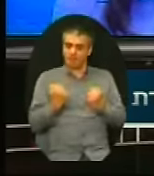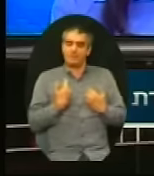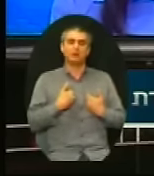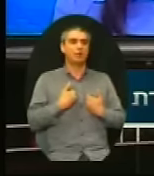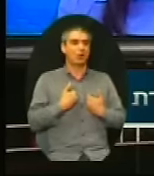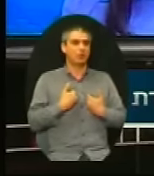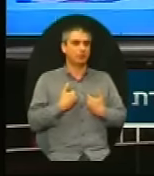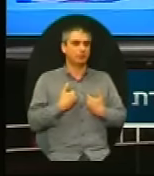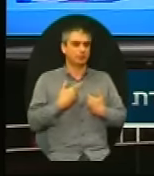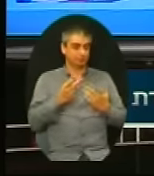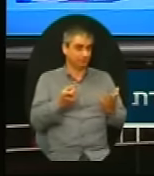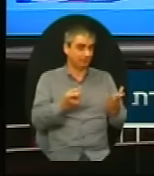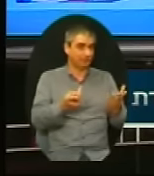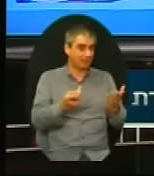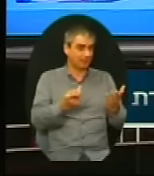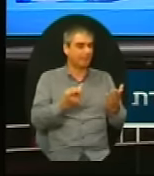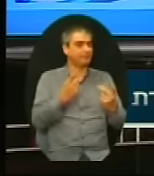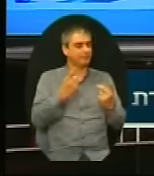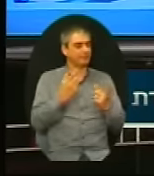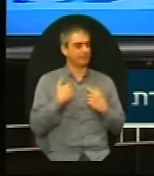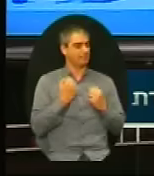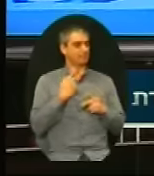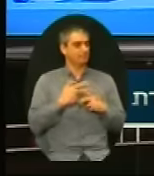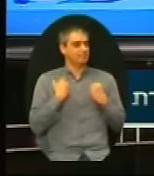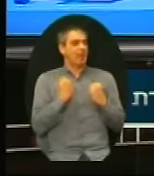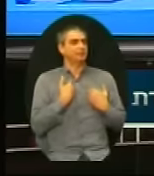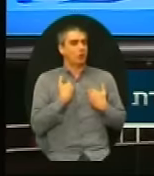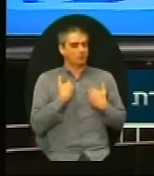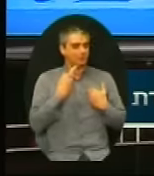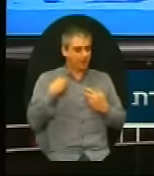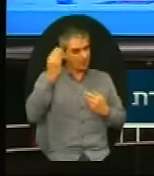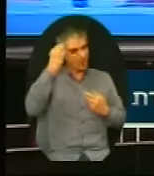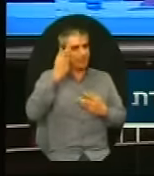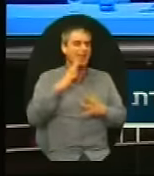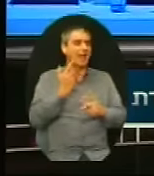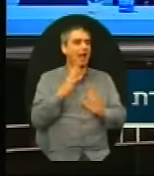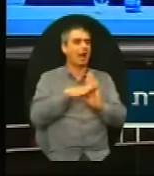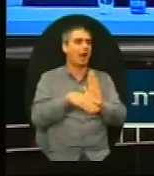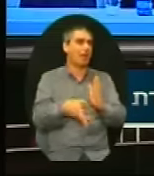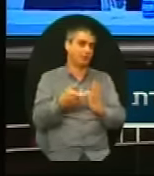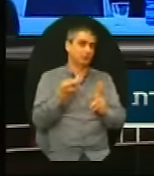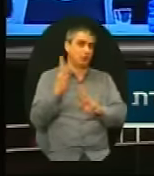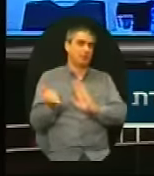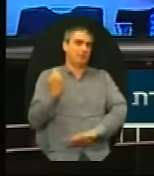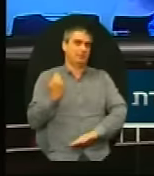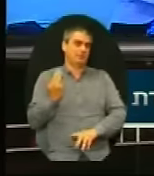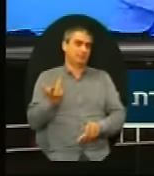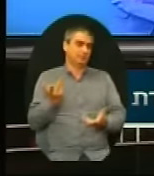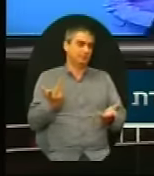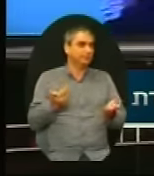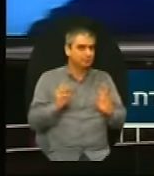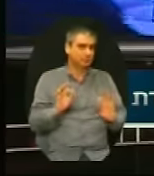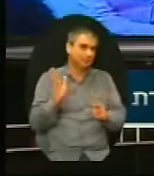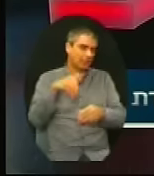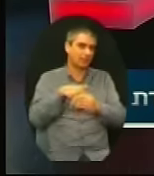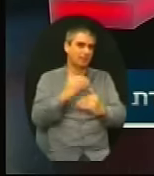אותנו, זה מלמד אותי את ה... זה מחשל אותי, נותן לי ללמוד את המשחק אולי קצת יותר מהר במקרים אחרים. ובסדר,